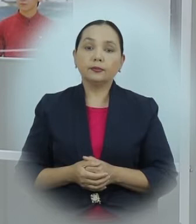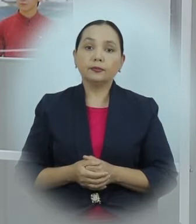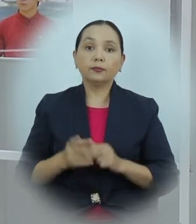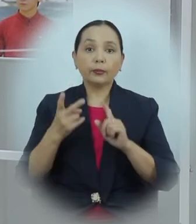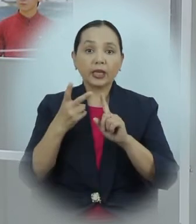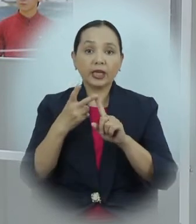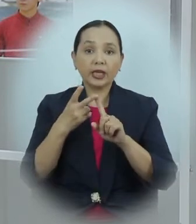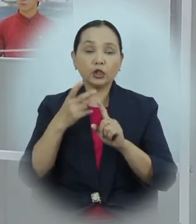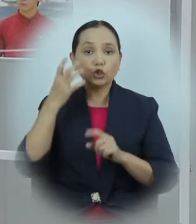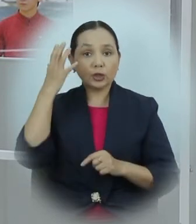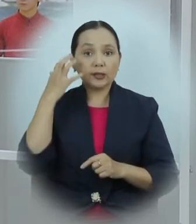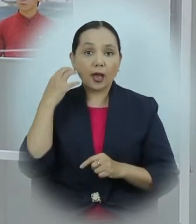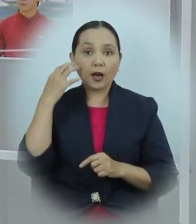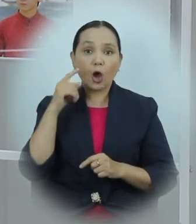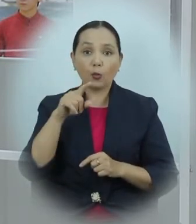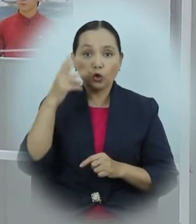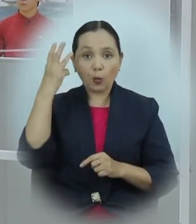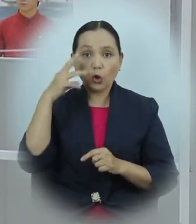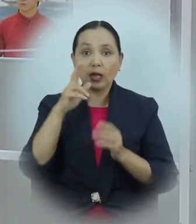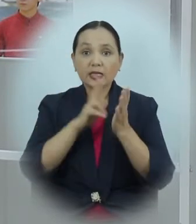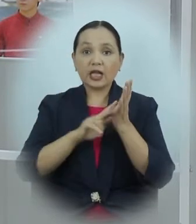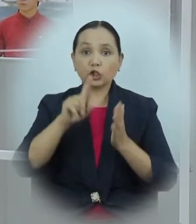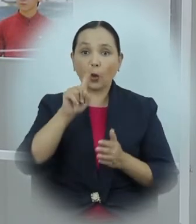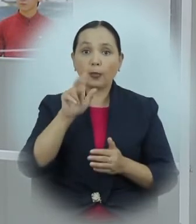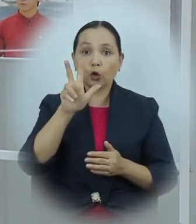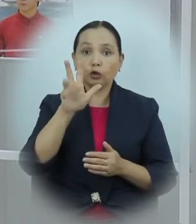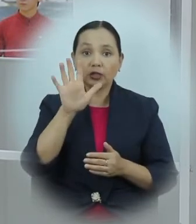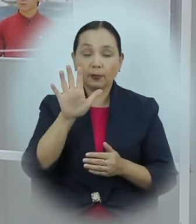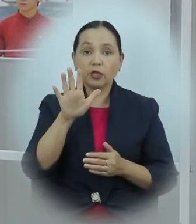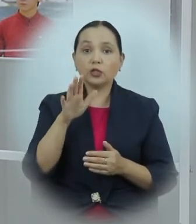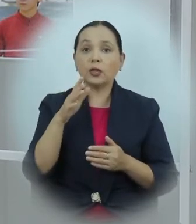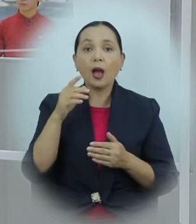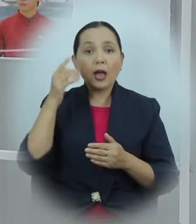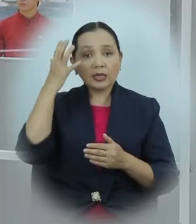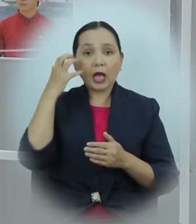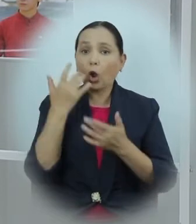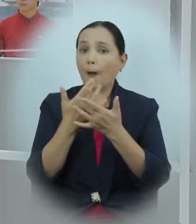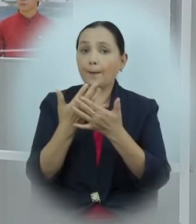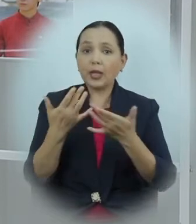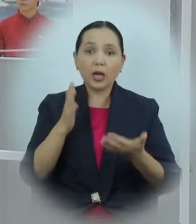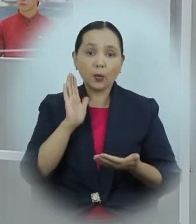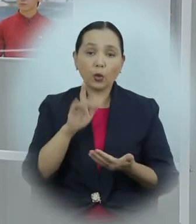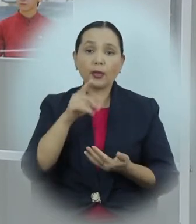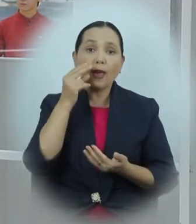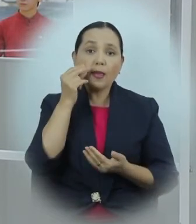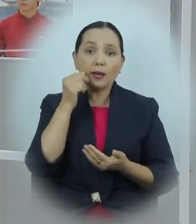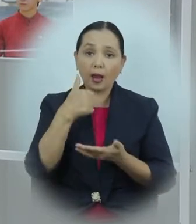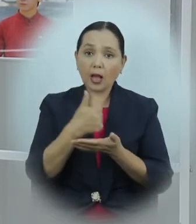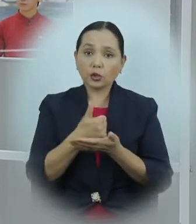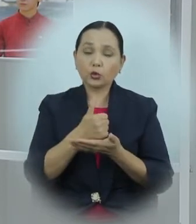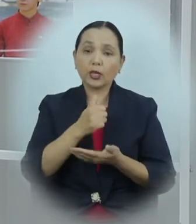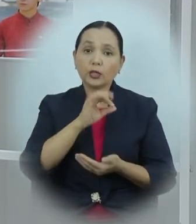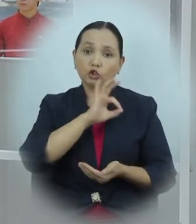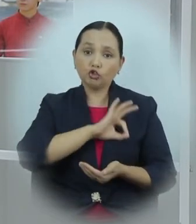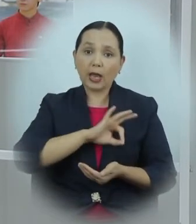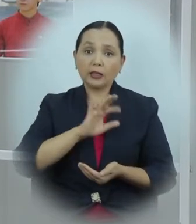İkinci taroq, endi buni modeli 8135 deyiladi. Taroqlar 1000 xili bo'ladi, lekin bu taroqlarda erkaklar asosan ishlatilgan